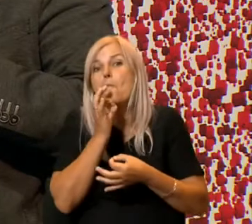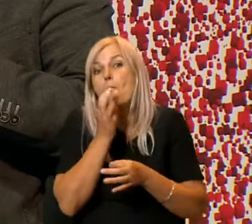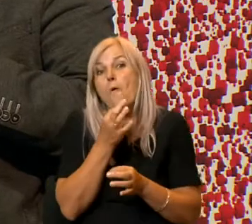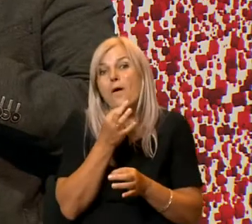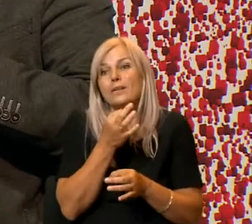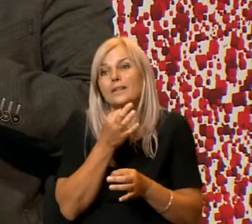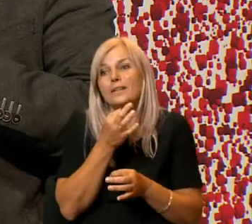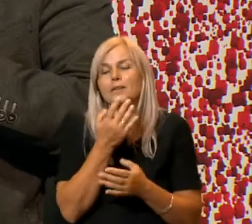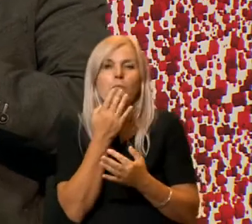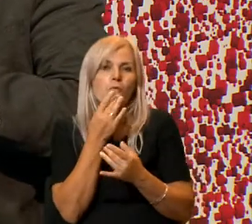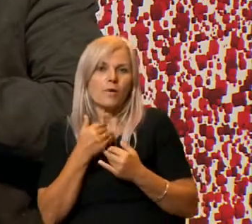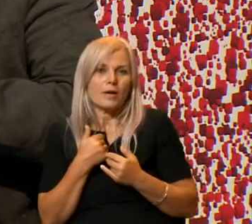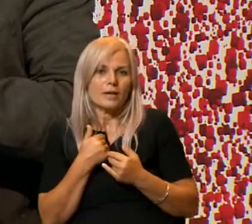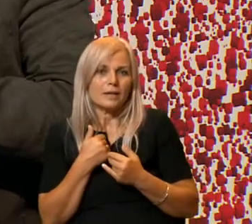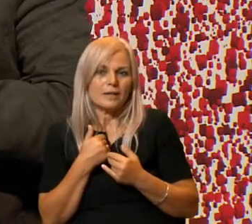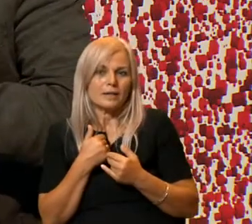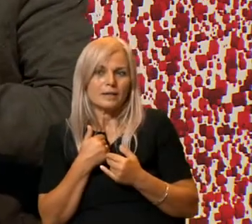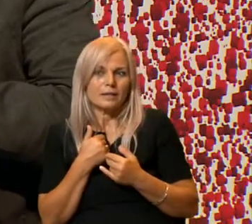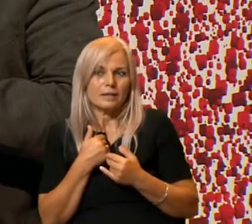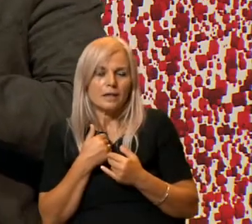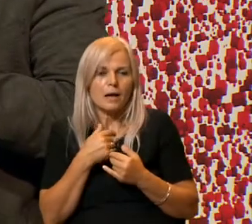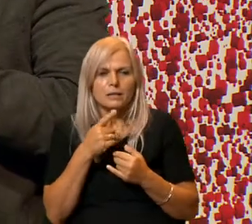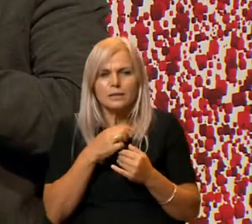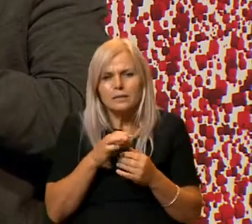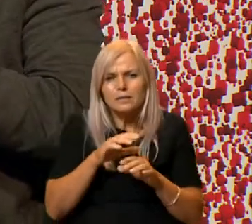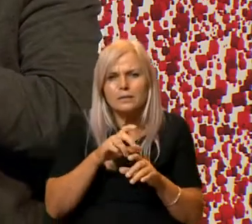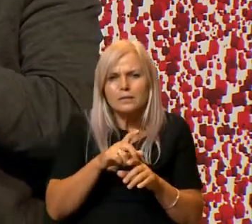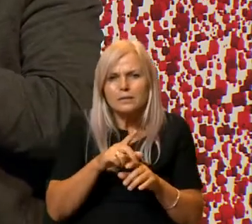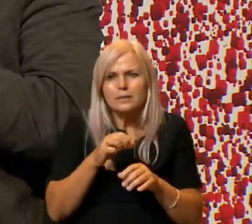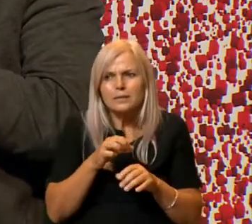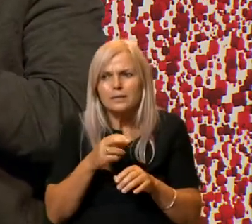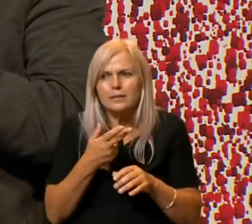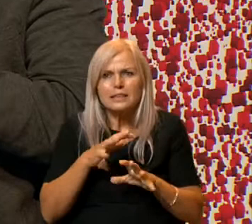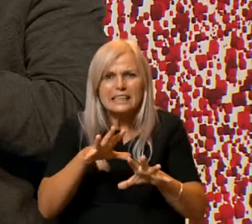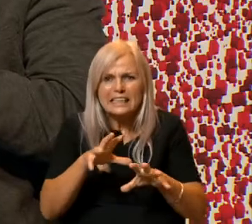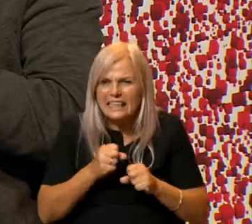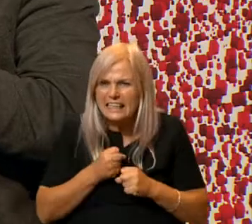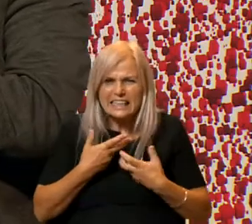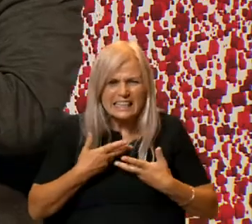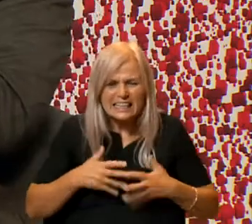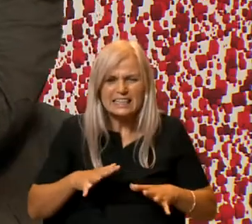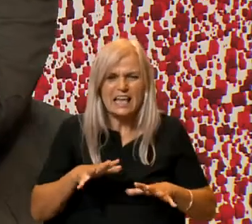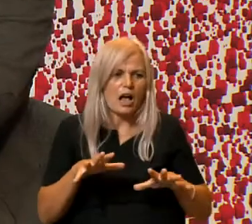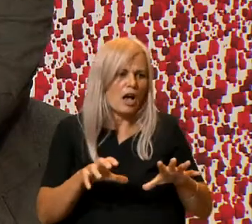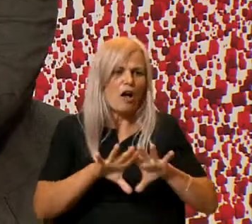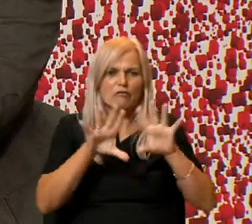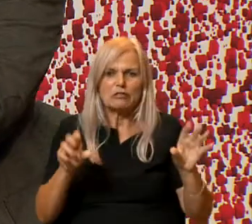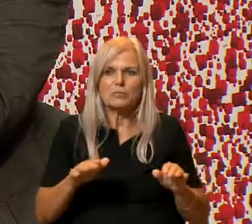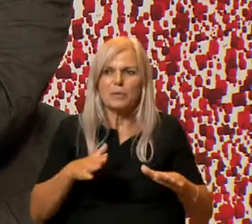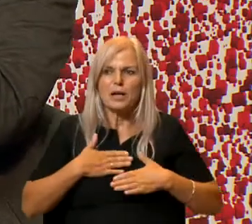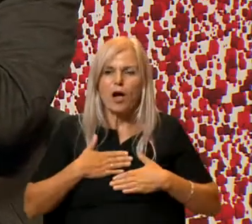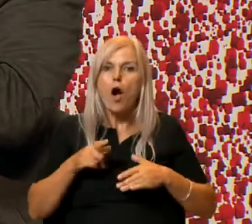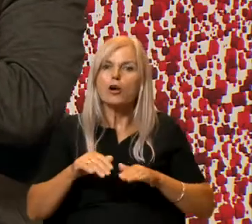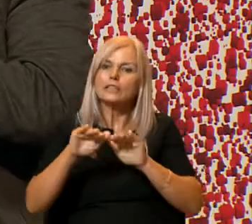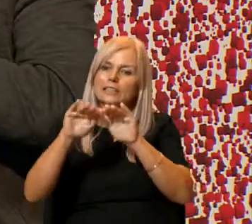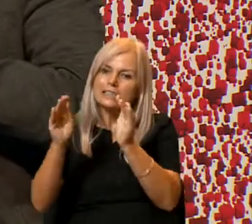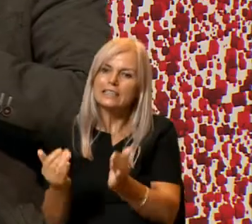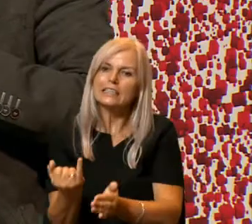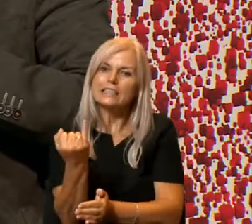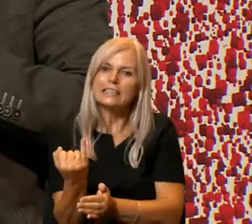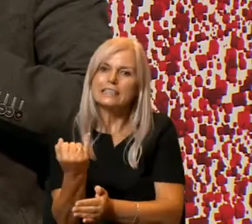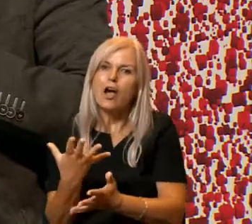by mówić, więc nie jest stworzeniem logicznym, nie chce posiadać niczego, jest bytem, który chce